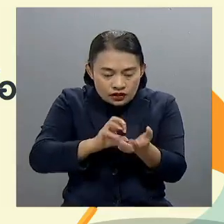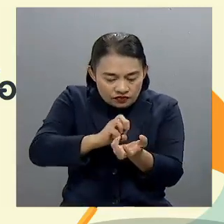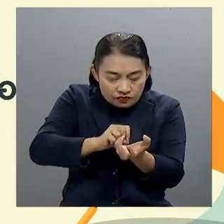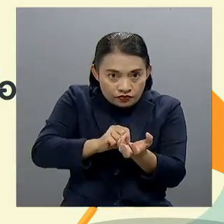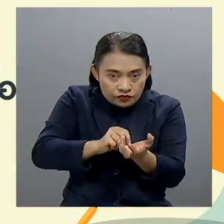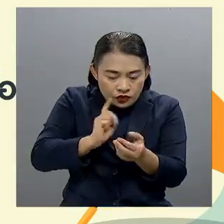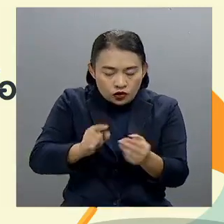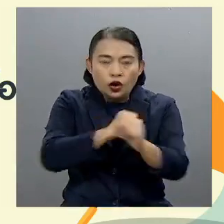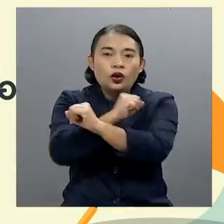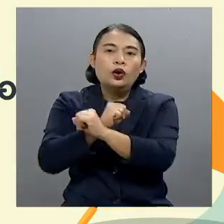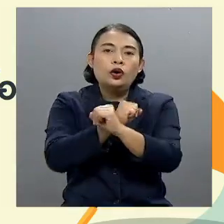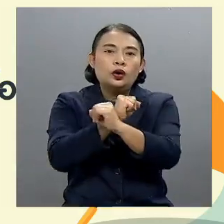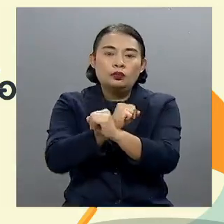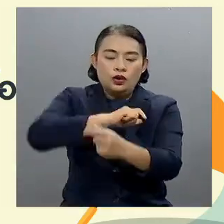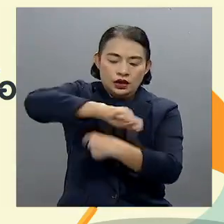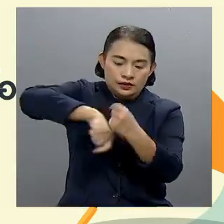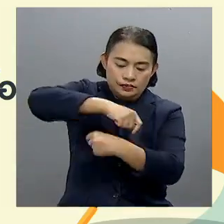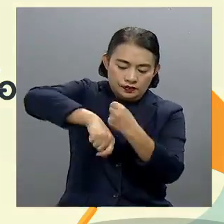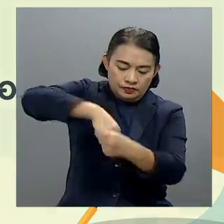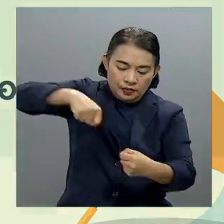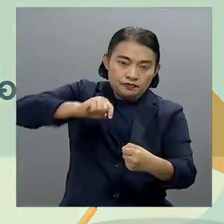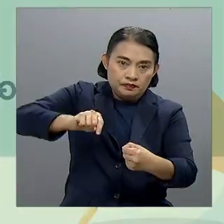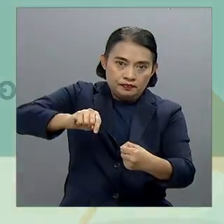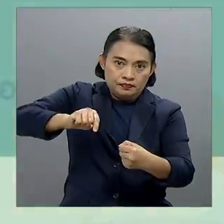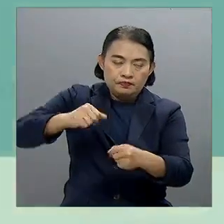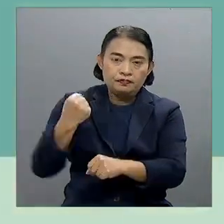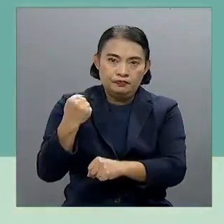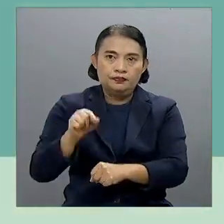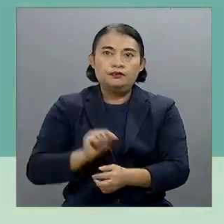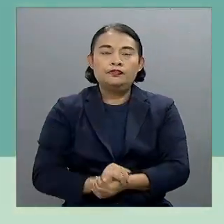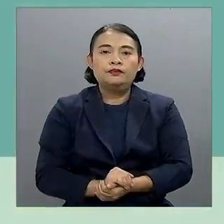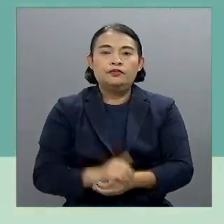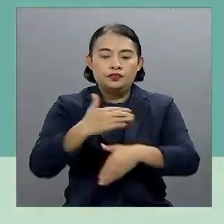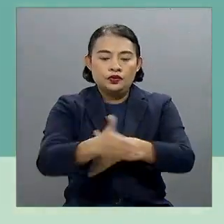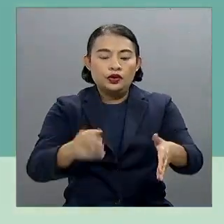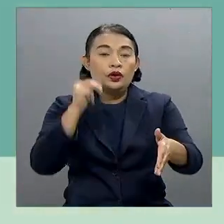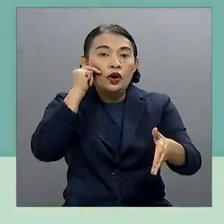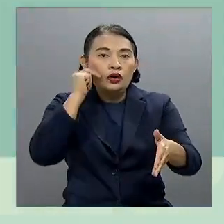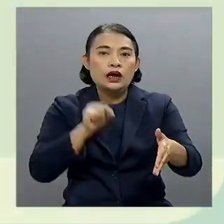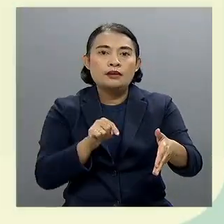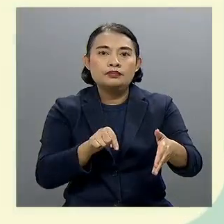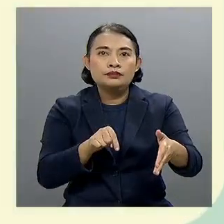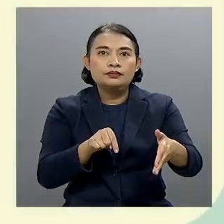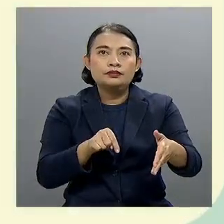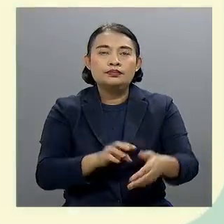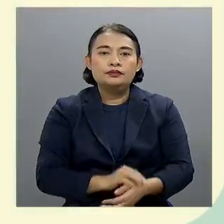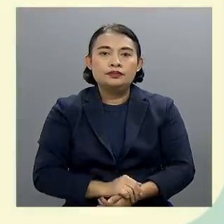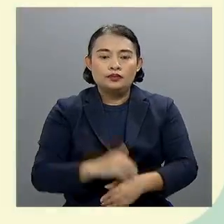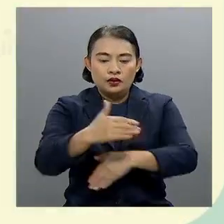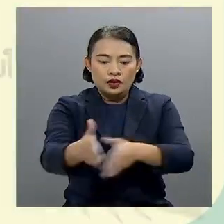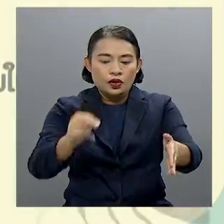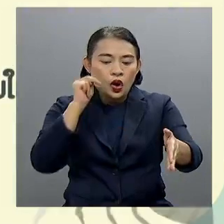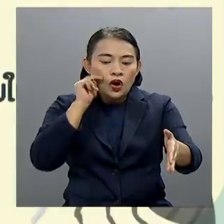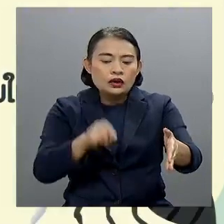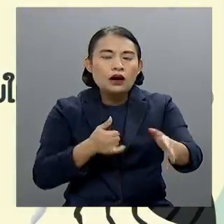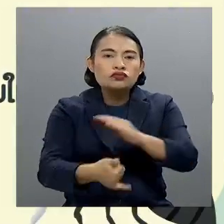มีการปิดมัดอย่างดีนะคะสำหรับเรื่องของห้องน้ำห้องส้วมนะคะถ้าหากว่ายังใช้ส้วมได้ก็ต้องถ่ายในส้ว